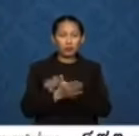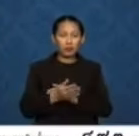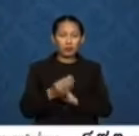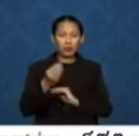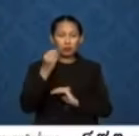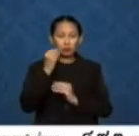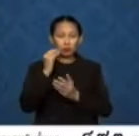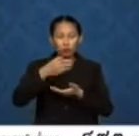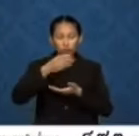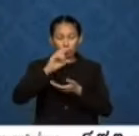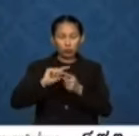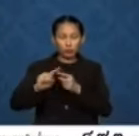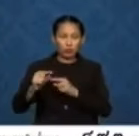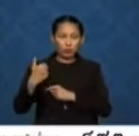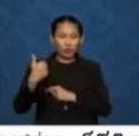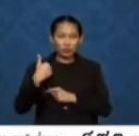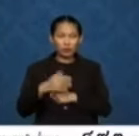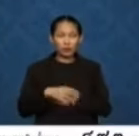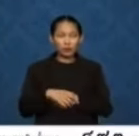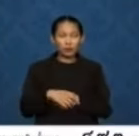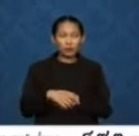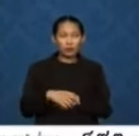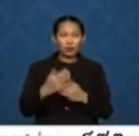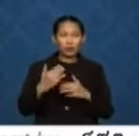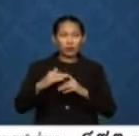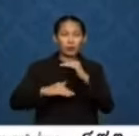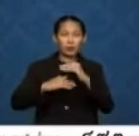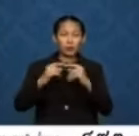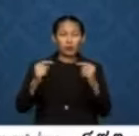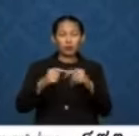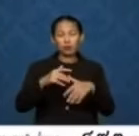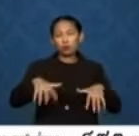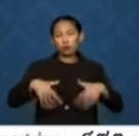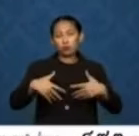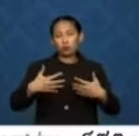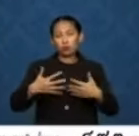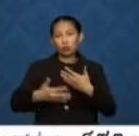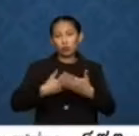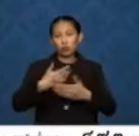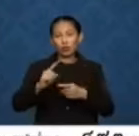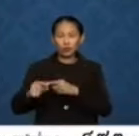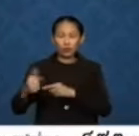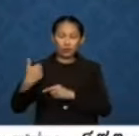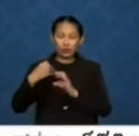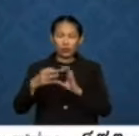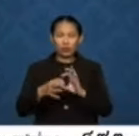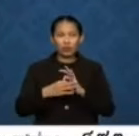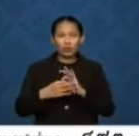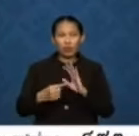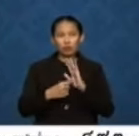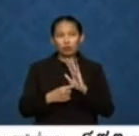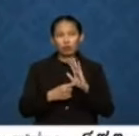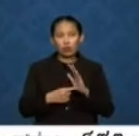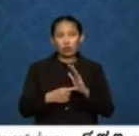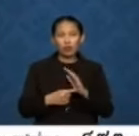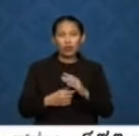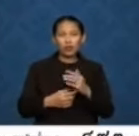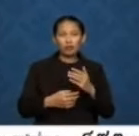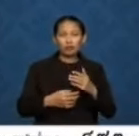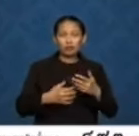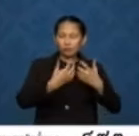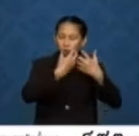ค่ะตลอดจนการต่อยอดให้กับผู้ประกอบการธุรกิจอื่นในท้องถิ่นที่เกี่ยวข้องค่ะไม่ว่าจะเป็นผู้ประกอบการโรงงาน